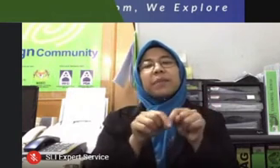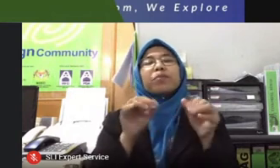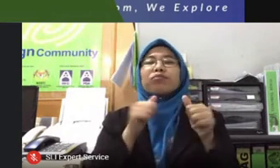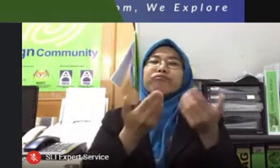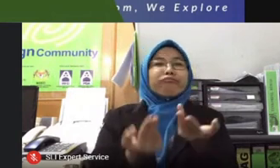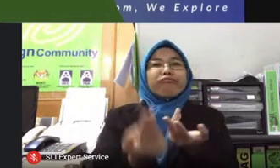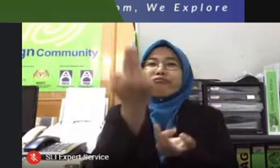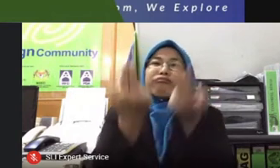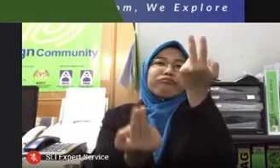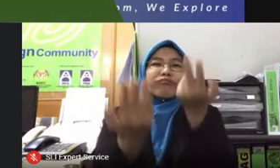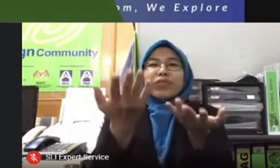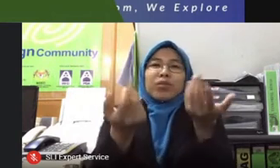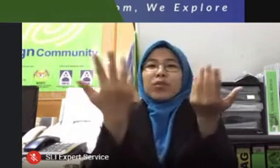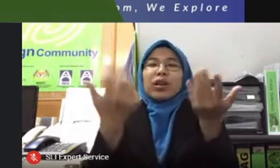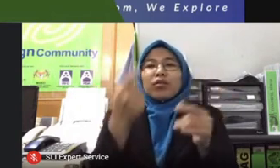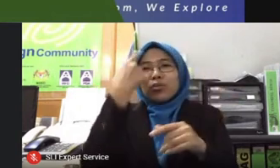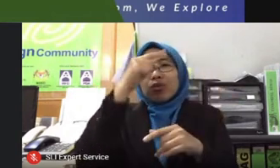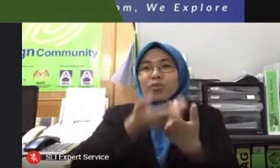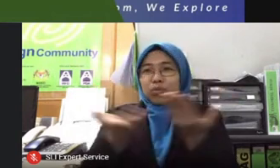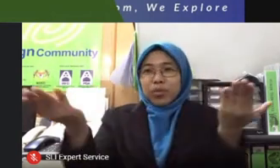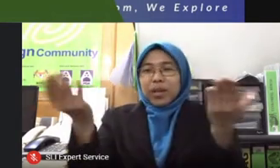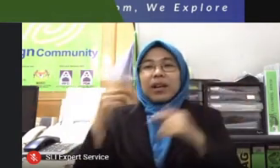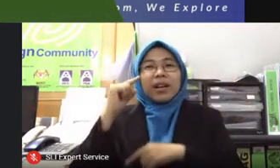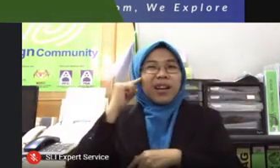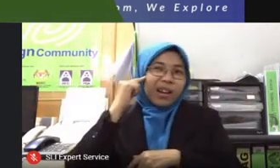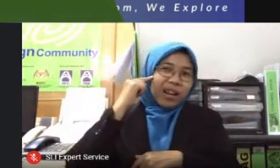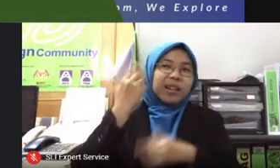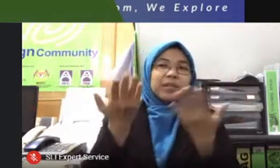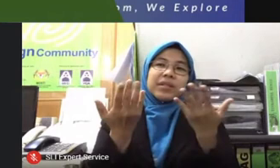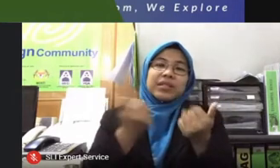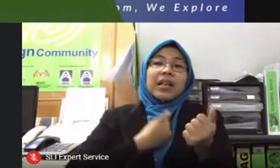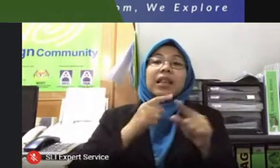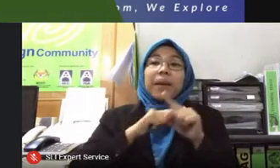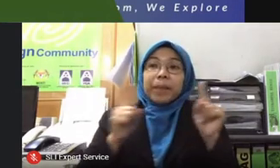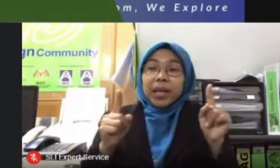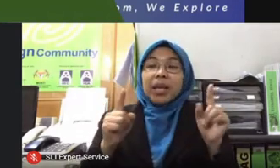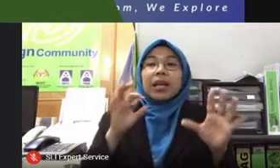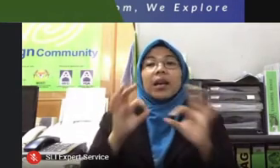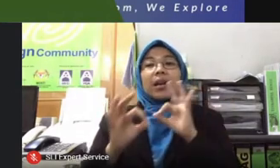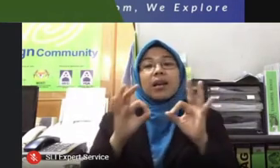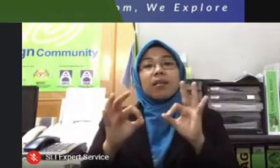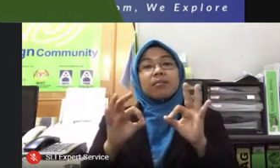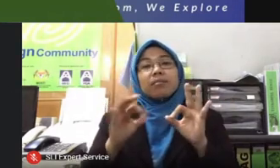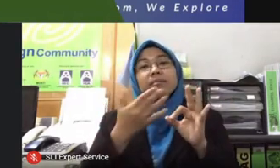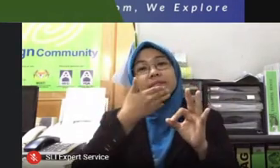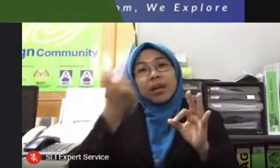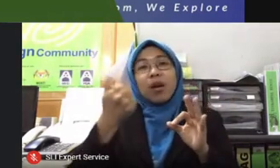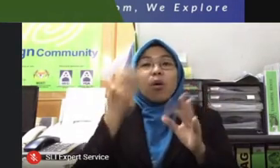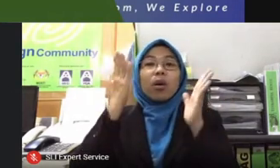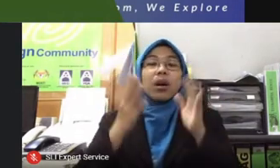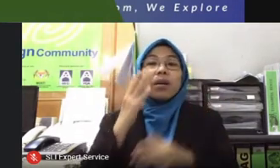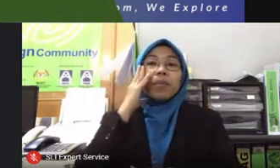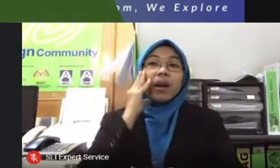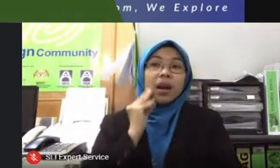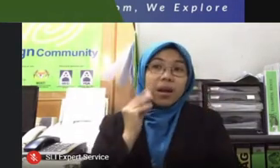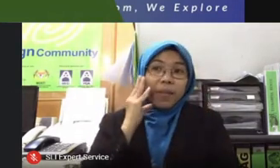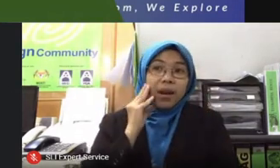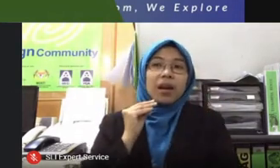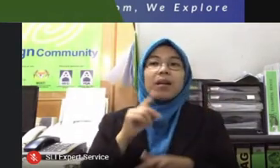terpulang pada persepsi masing-masing, tetapi sebagai yang dah berpengalaman,